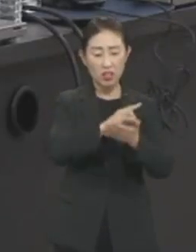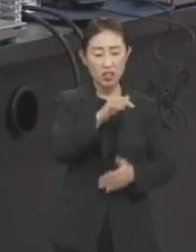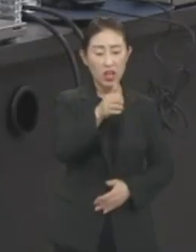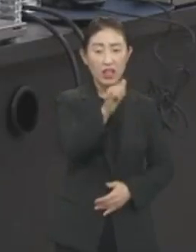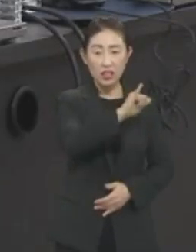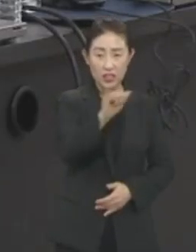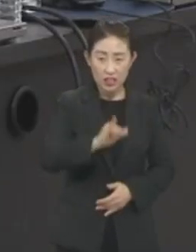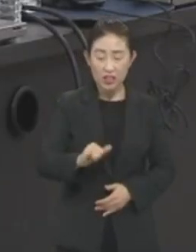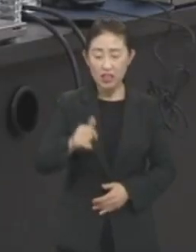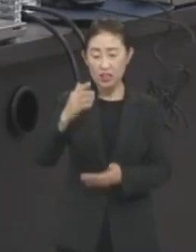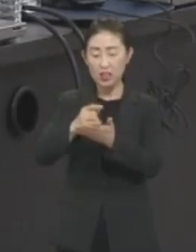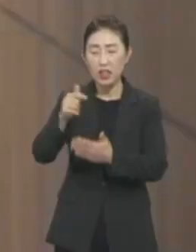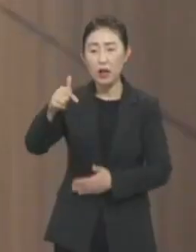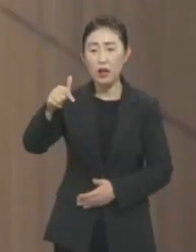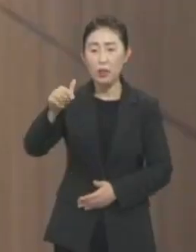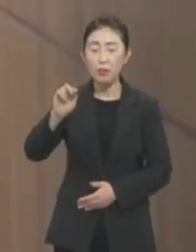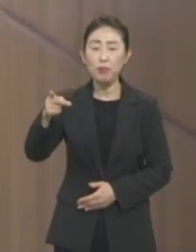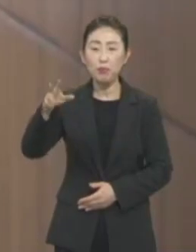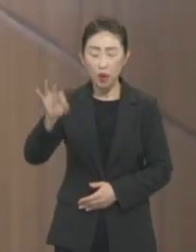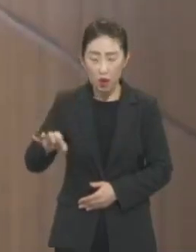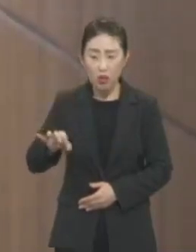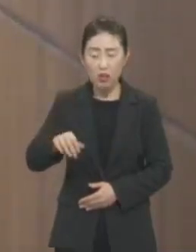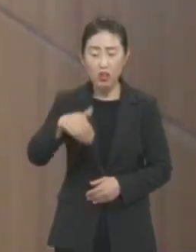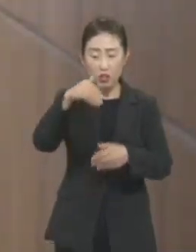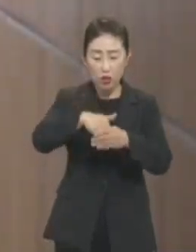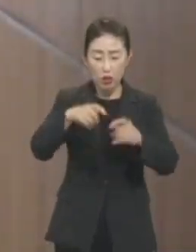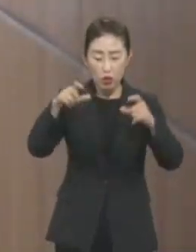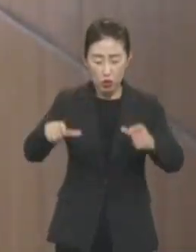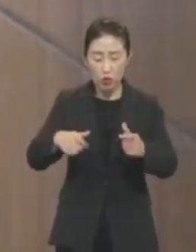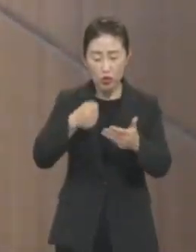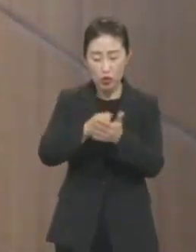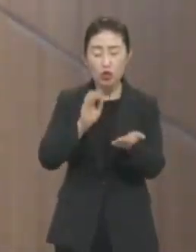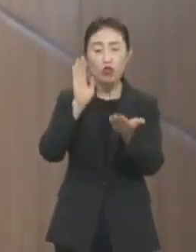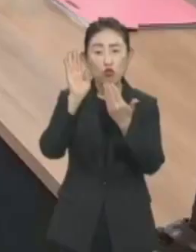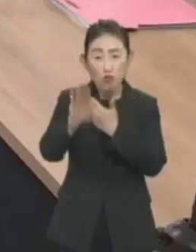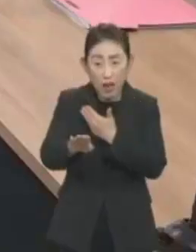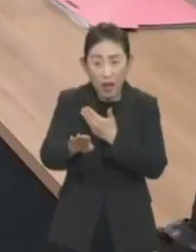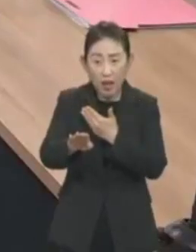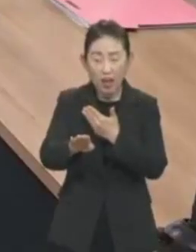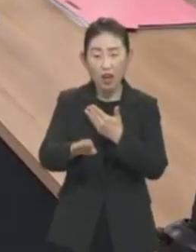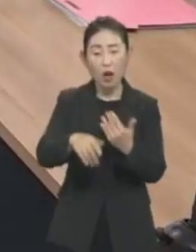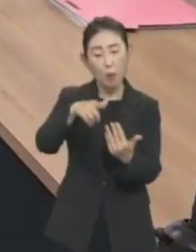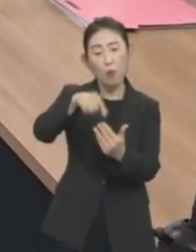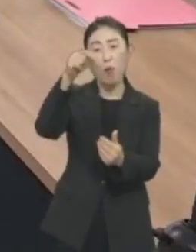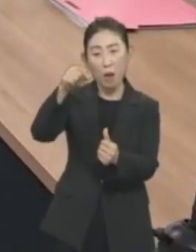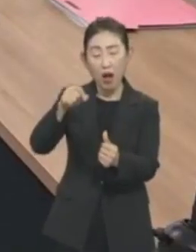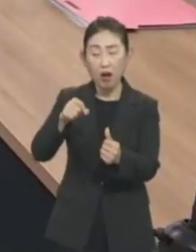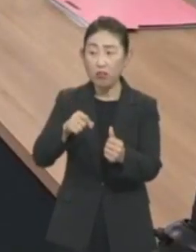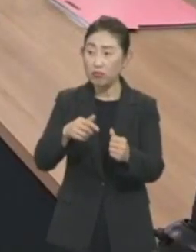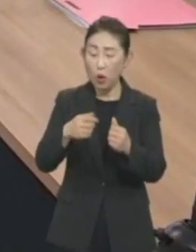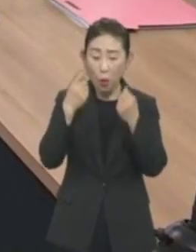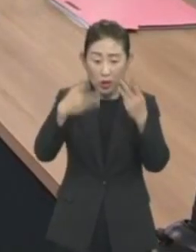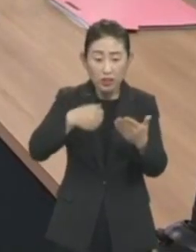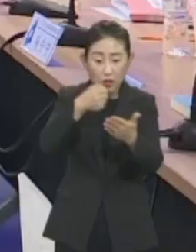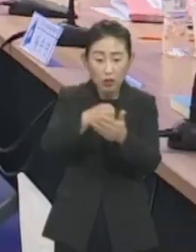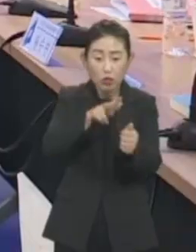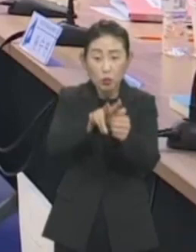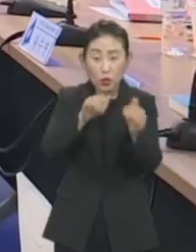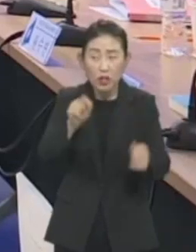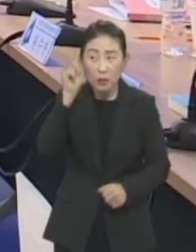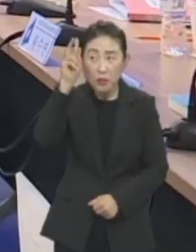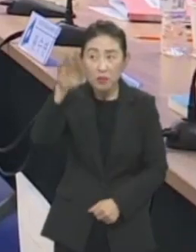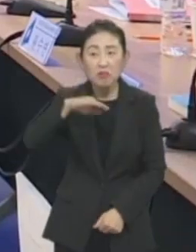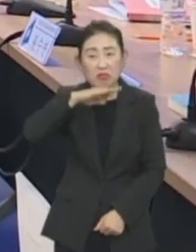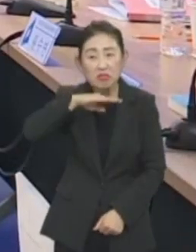천은 국민의 미 선거구 정후 경선을 하기로 해 최종 경선 결과가 나오기까지 다소 시일이 걸릴 전망입니다